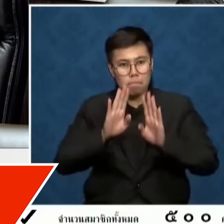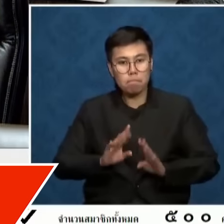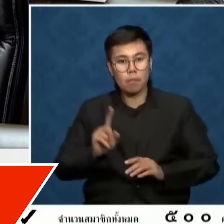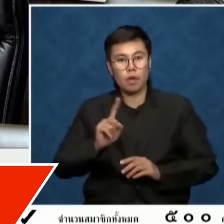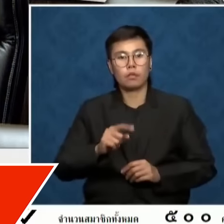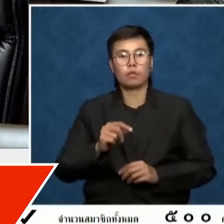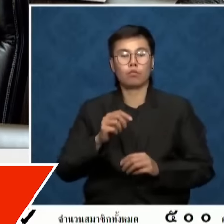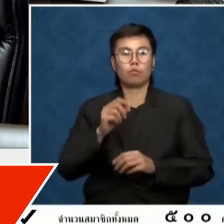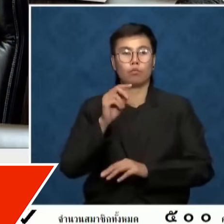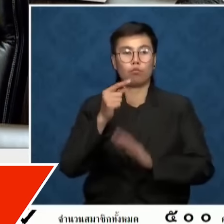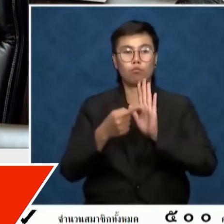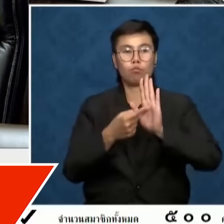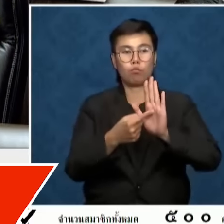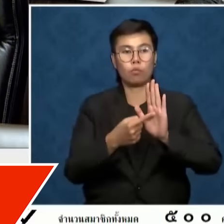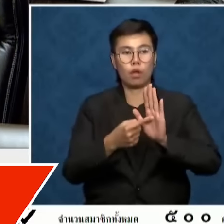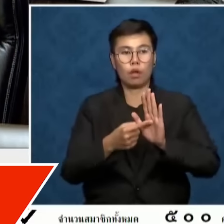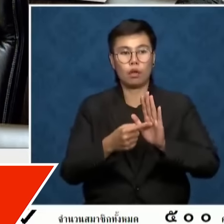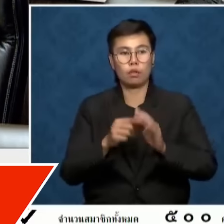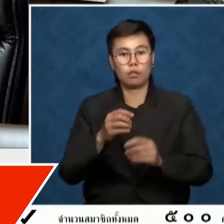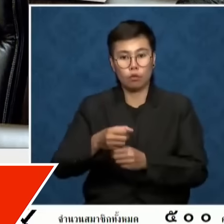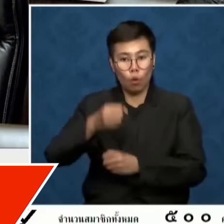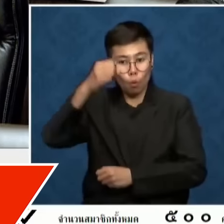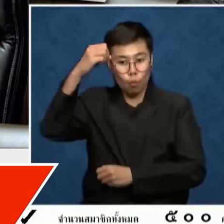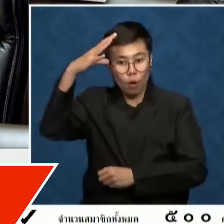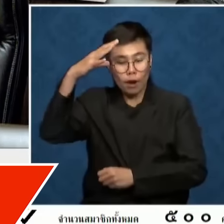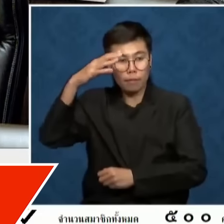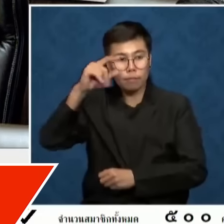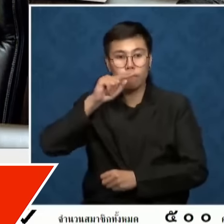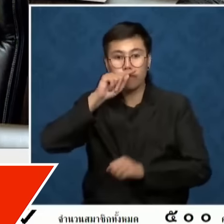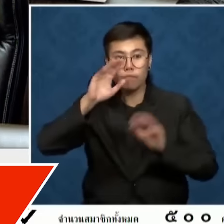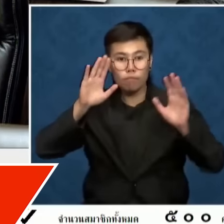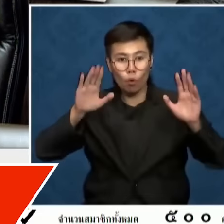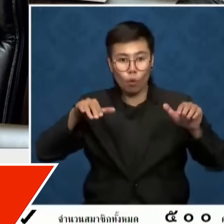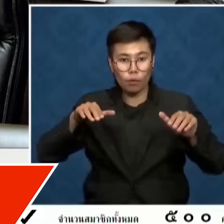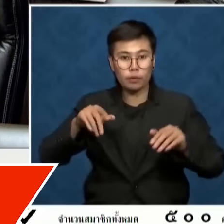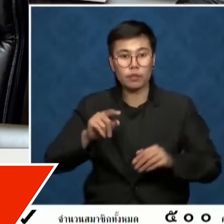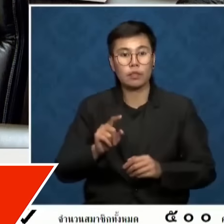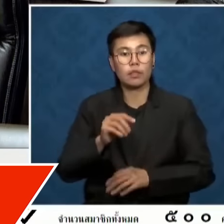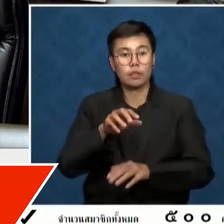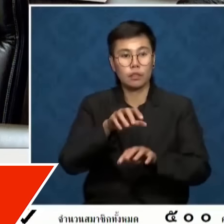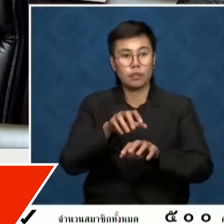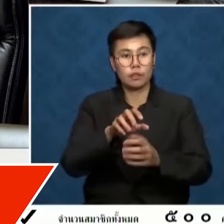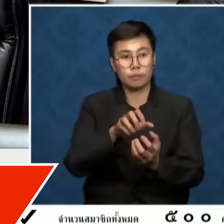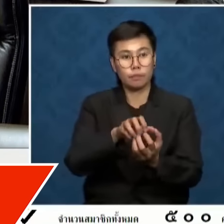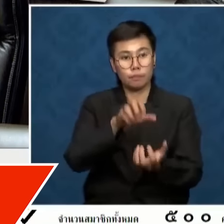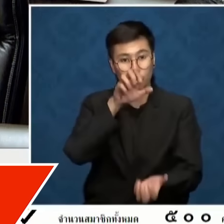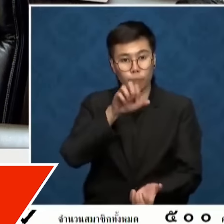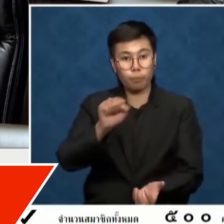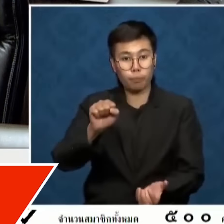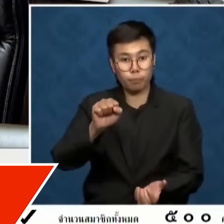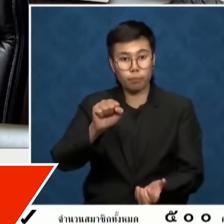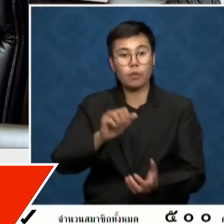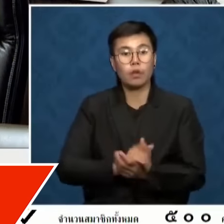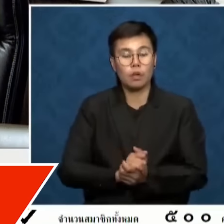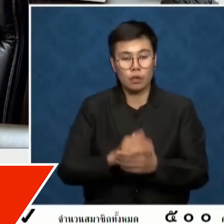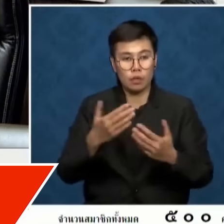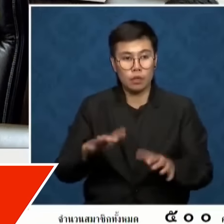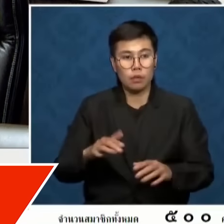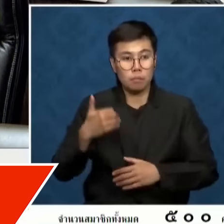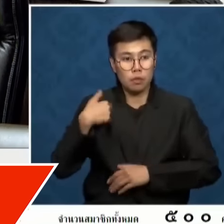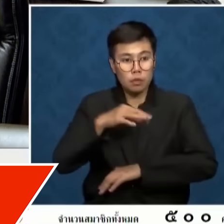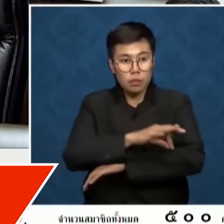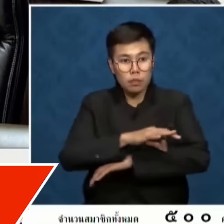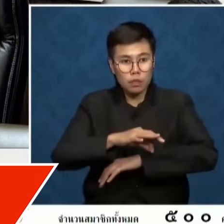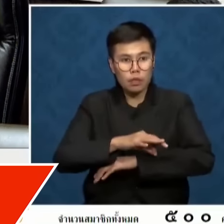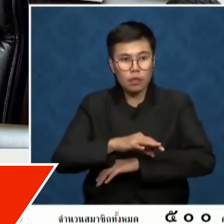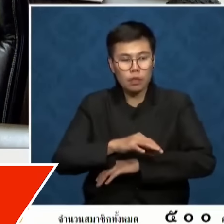ก็เสาไฟกินรีที่จหสมดปาการค่ะพอยกตัวอย่แบบนี้ ดิฉัวาไม่ใช่บญชีนวตกรรมแล้นะคะบัญชีมี